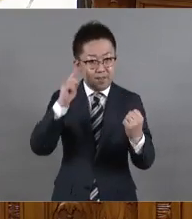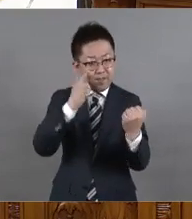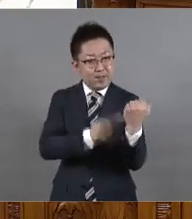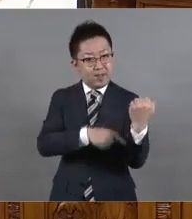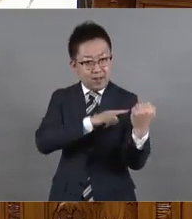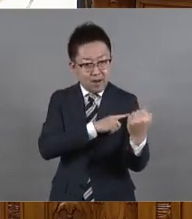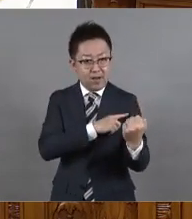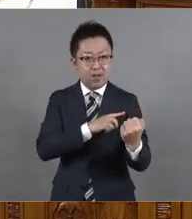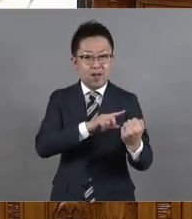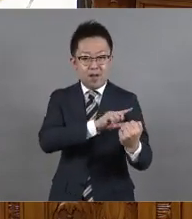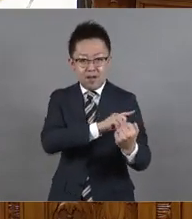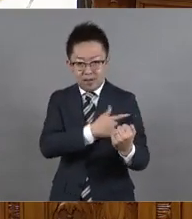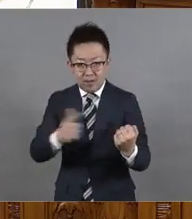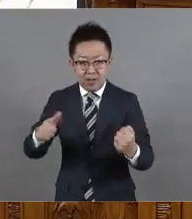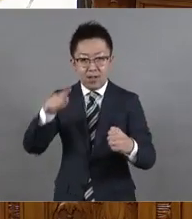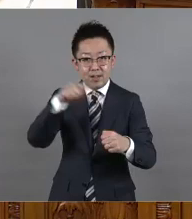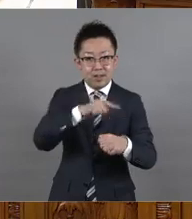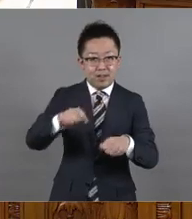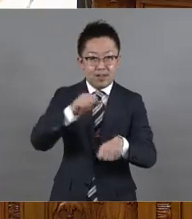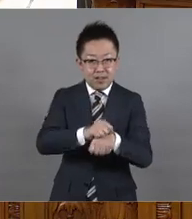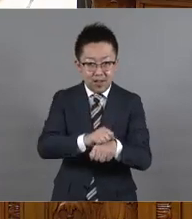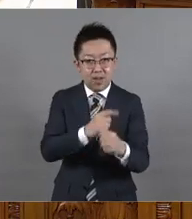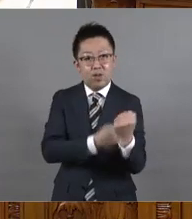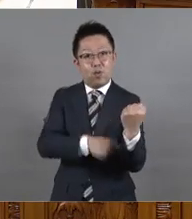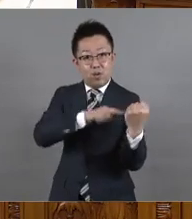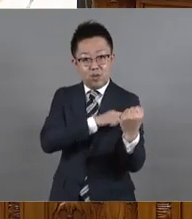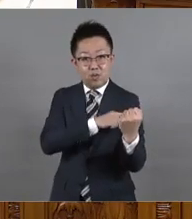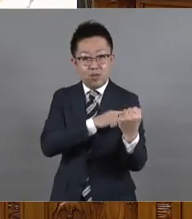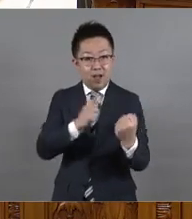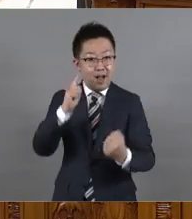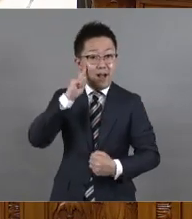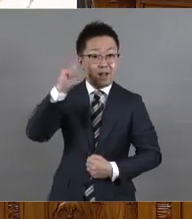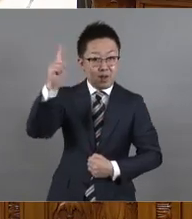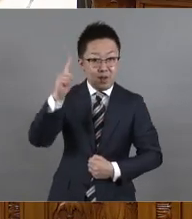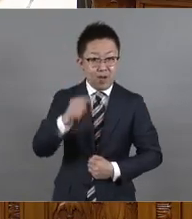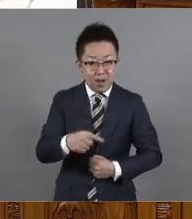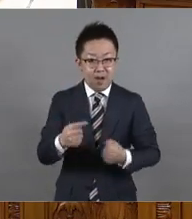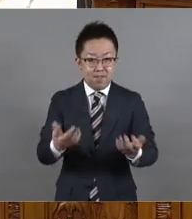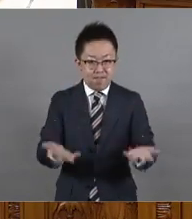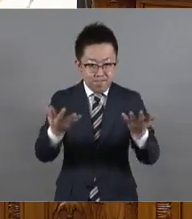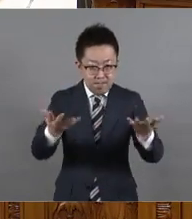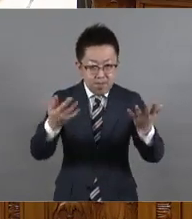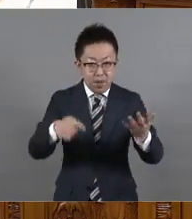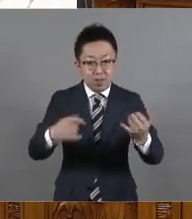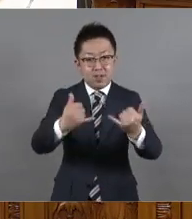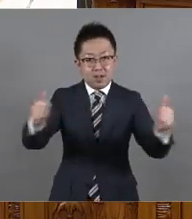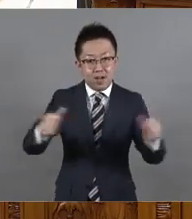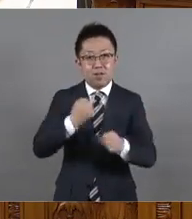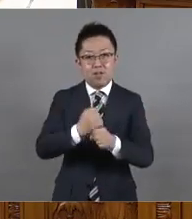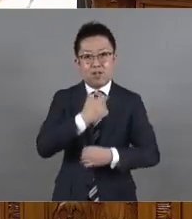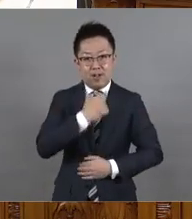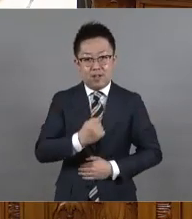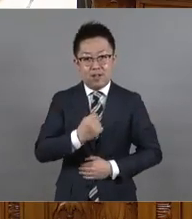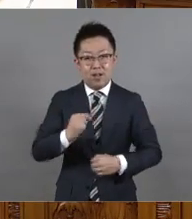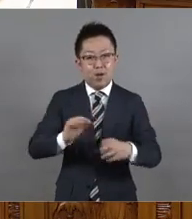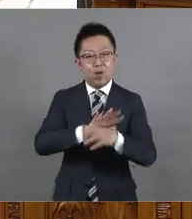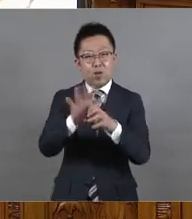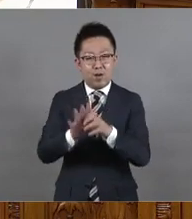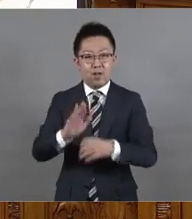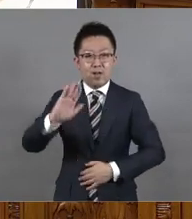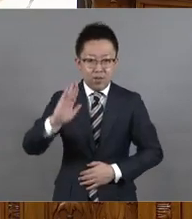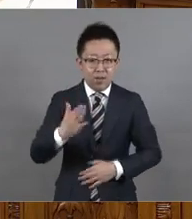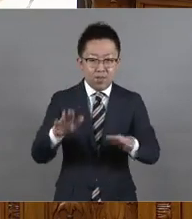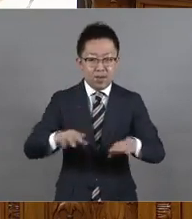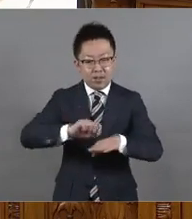に多様な人材の能力ハス発想が花開く社会にしていきたいこの中の中今は